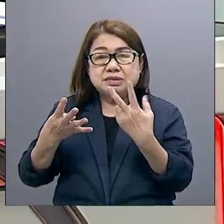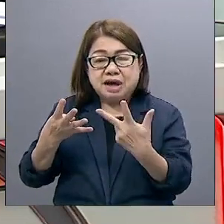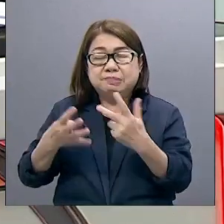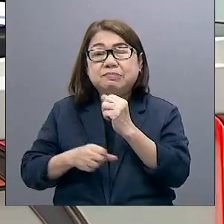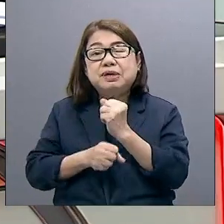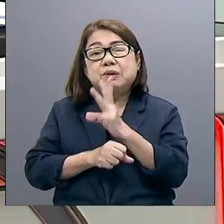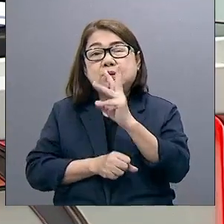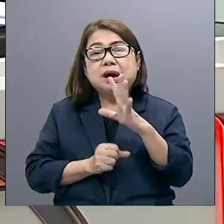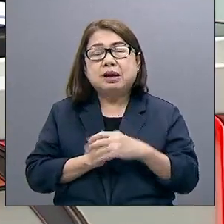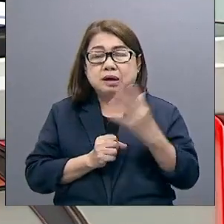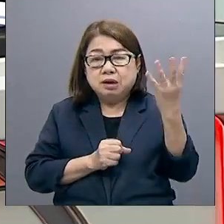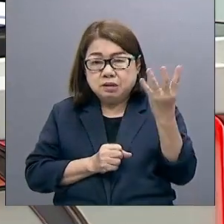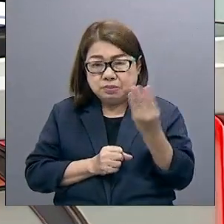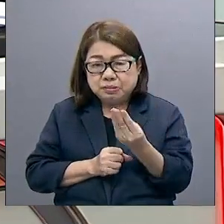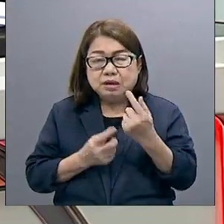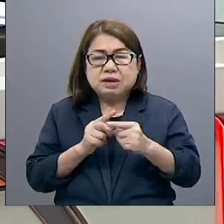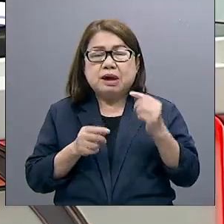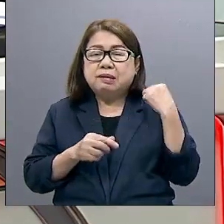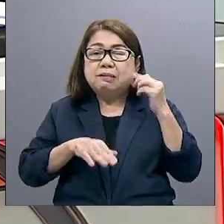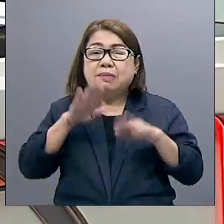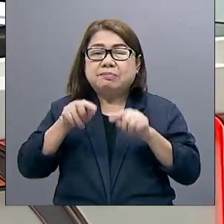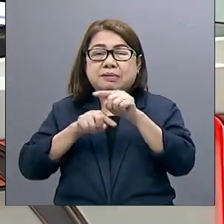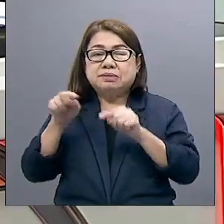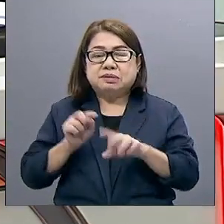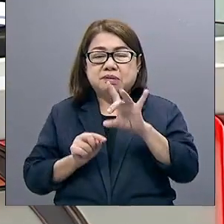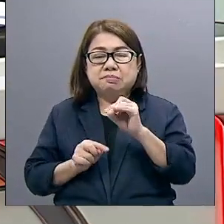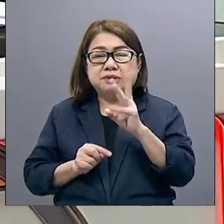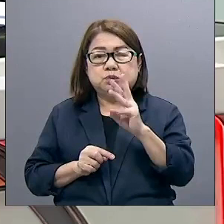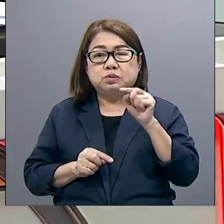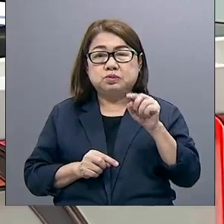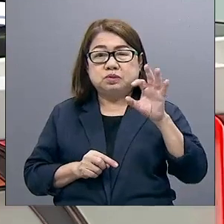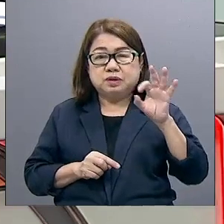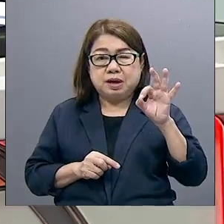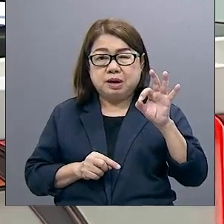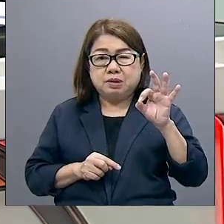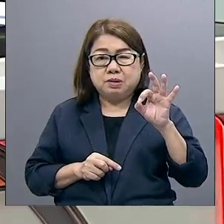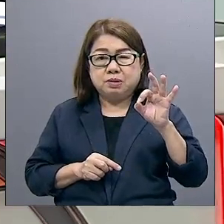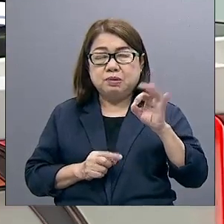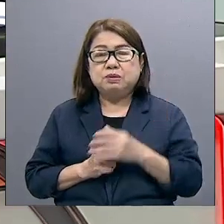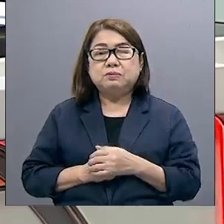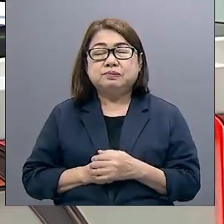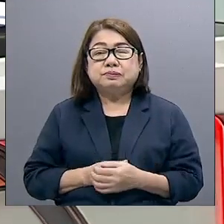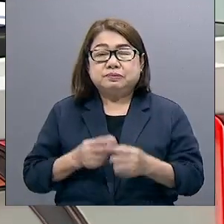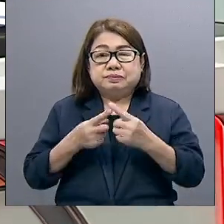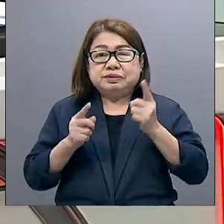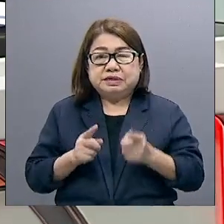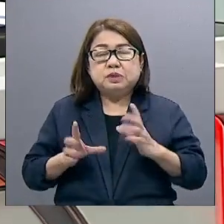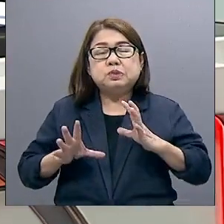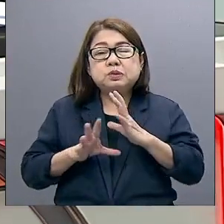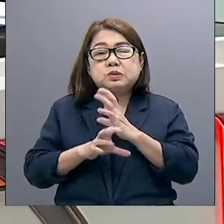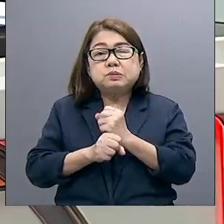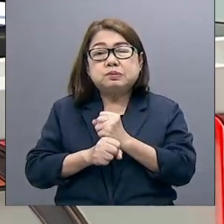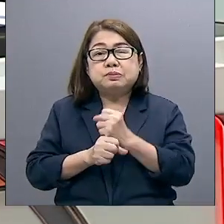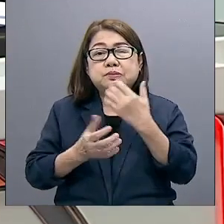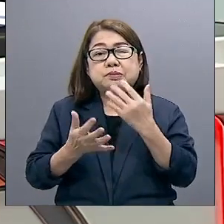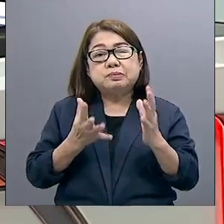คงตัวทรงตัวอยู่ในระดับสูงที่ร้อยละ 86.9ต่อ GDPนะคะแต่ว่าโดยองค์รวมเนี่ยดูแล้วภาวะ